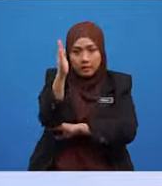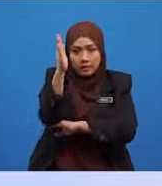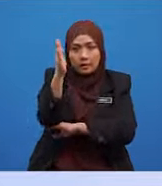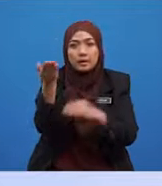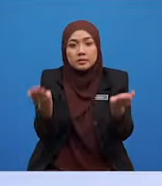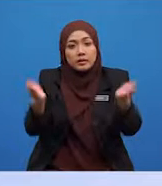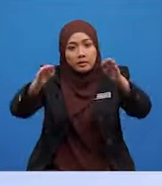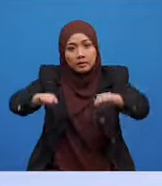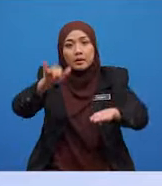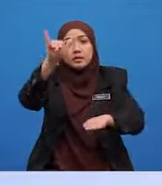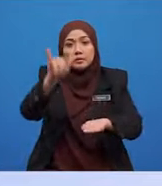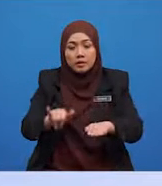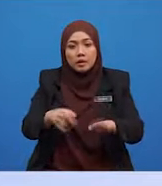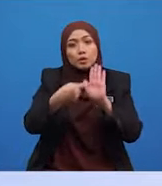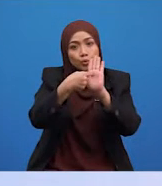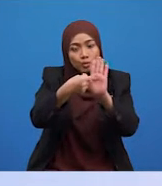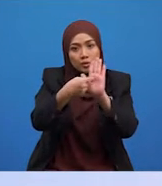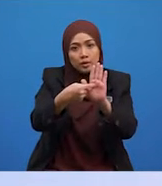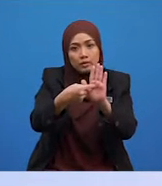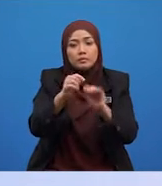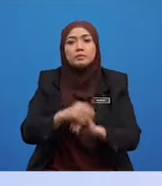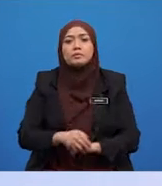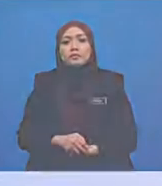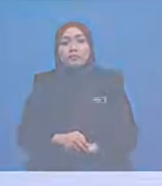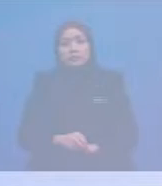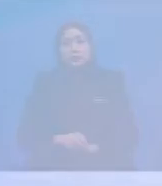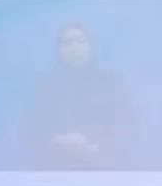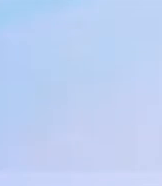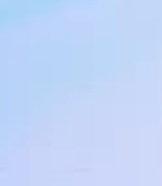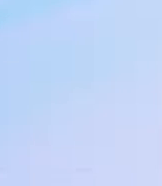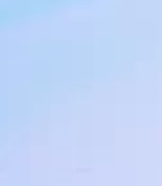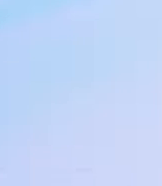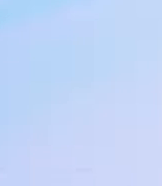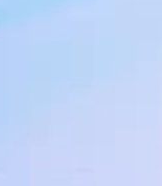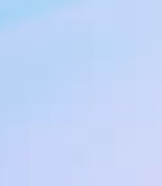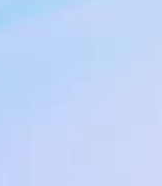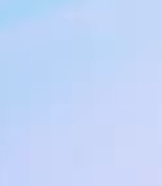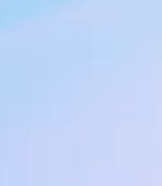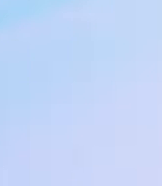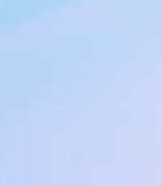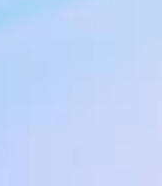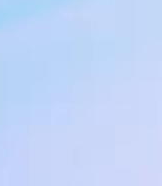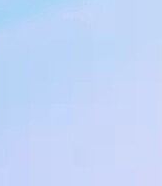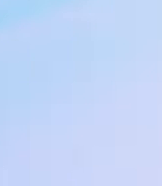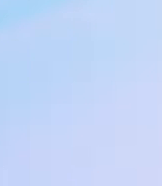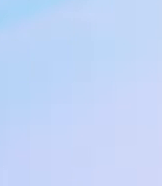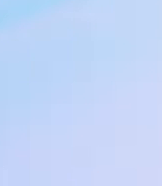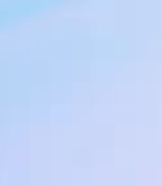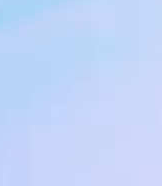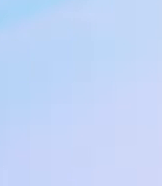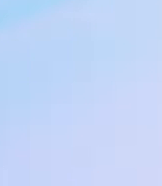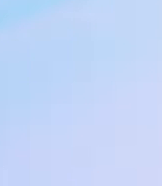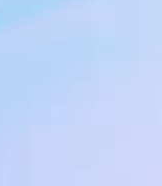ini. Untuk soalan B, namakan sudut yang sama saiz